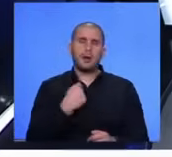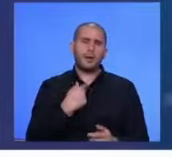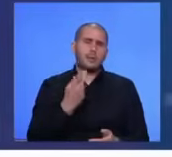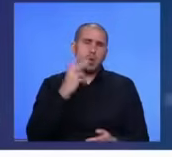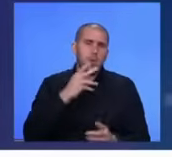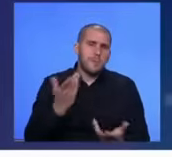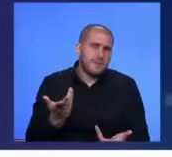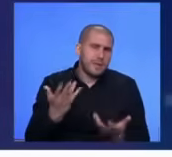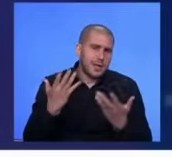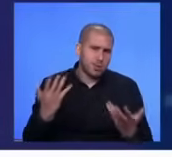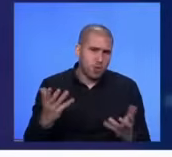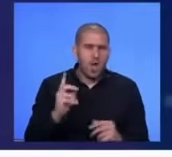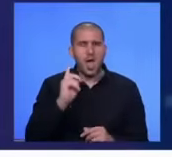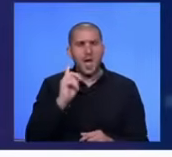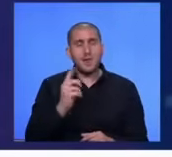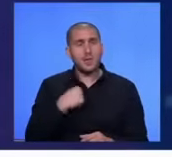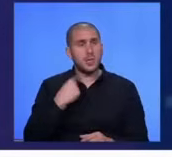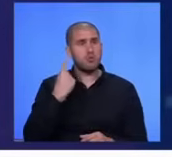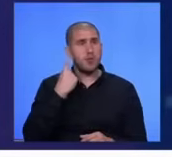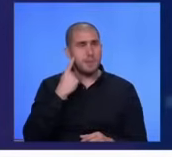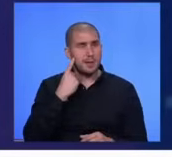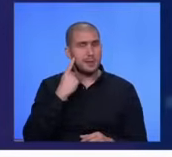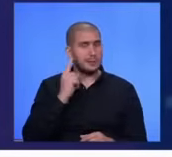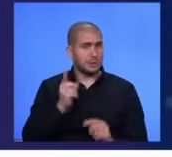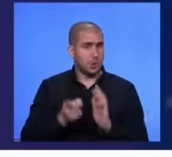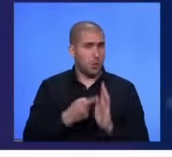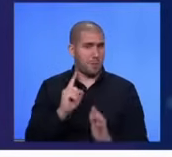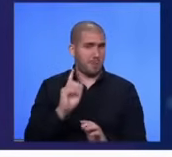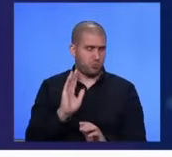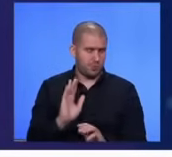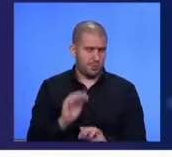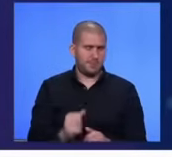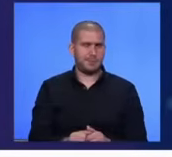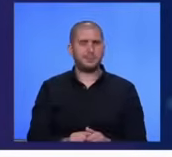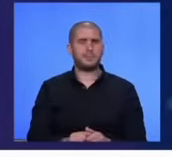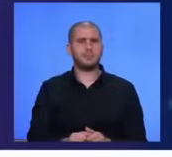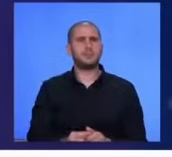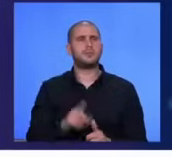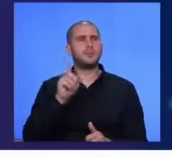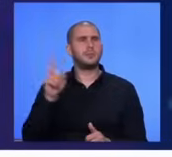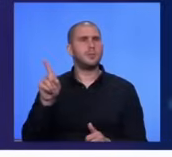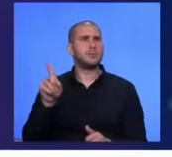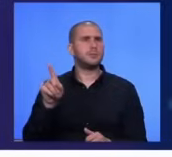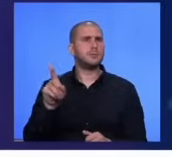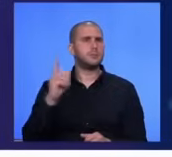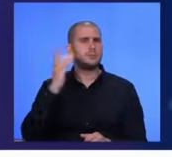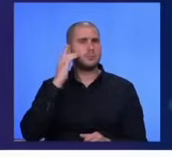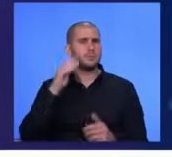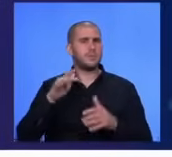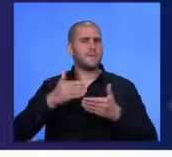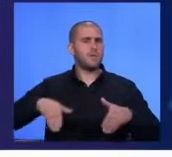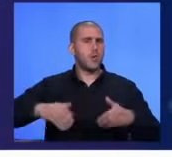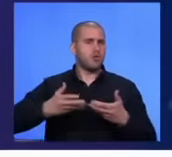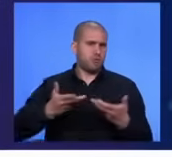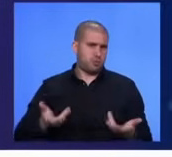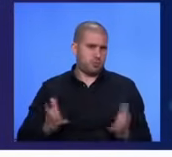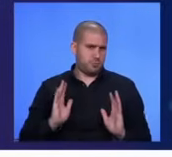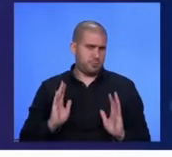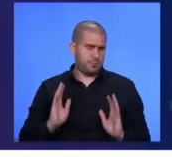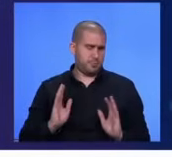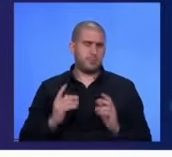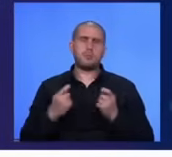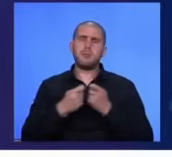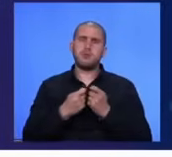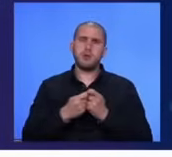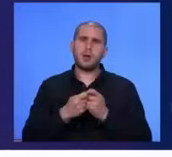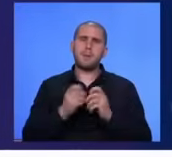בזה גדול, אבל מה שאני שומע, וזה לא פעם ראשונה, שהם לוקחים לעצמם גבולות שלא קיימים, לגבי